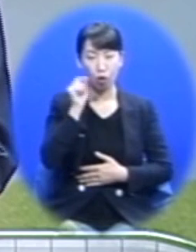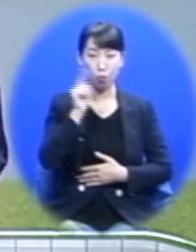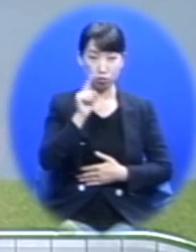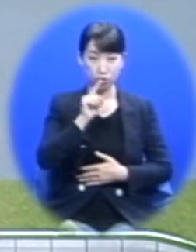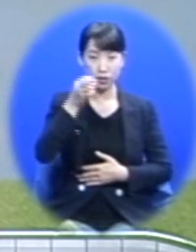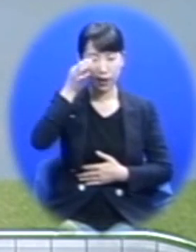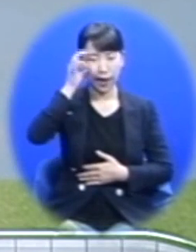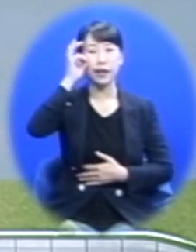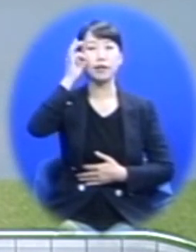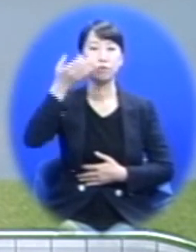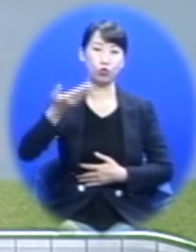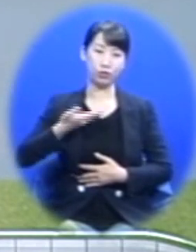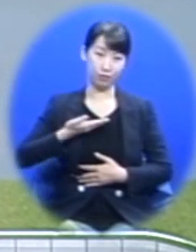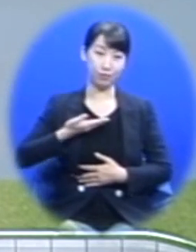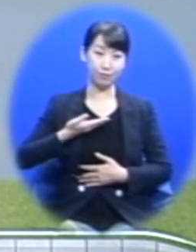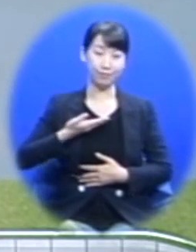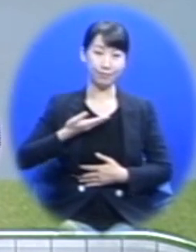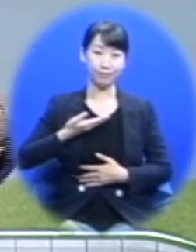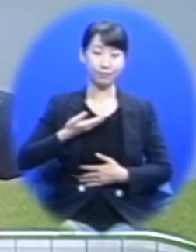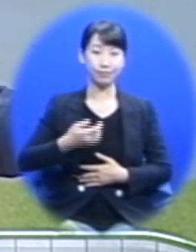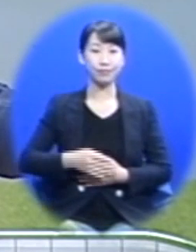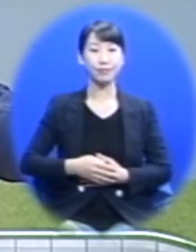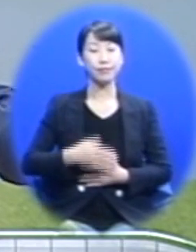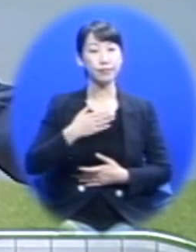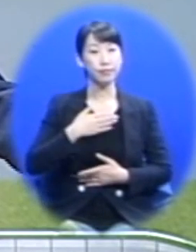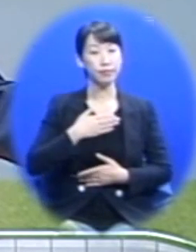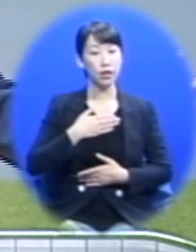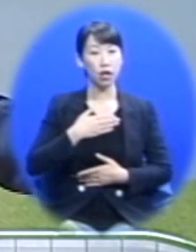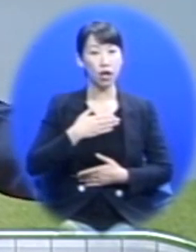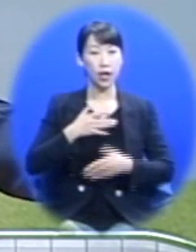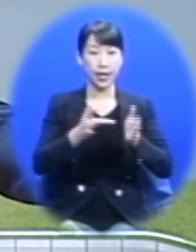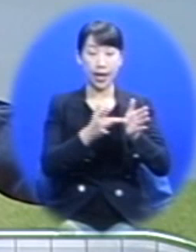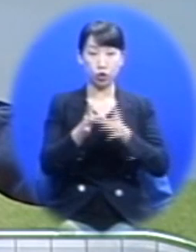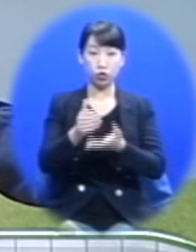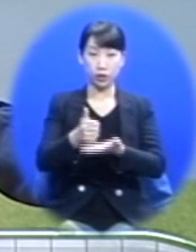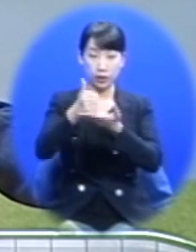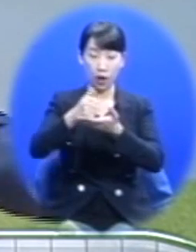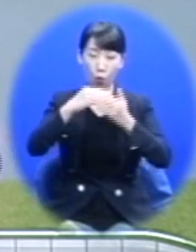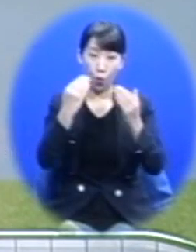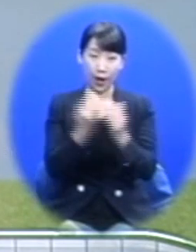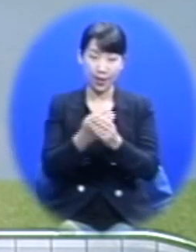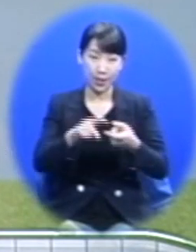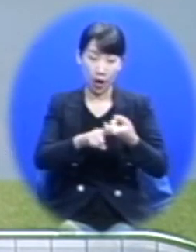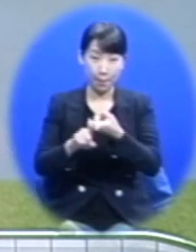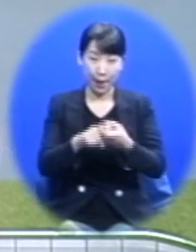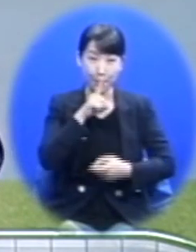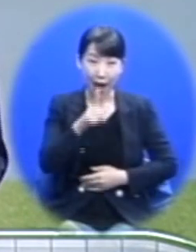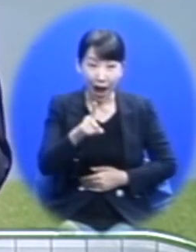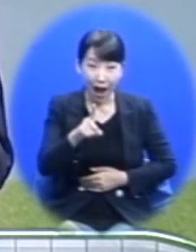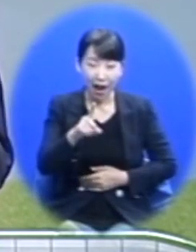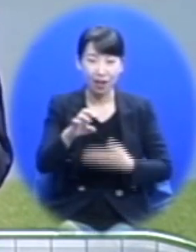깨닫게 해주셨습니다. 제가 예수님과 지금은 제가 완전히 연합한 자입니다 라고 이렇게 말한다면